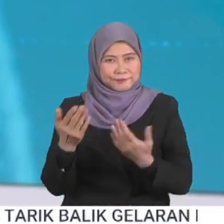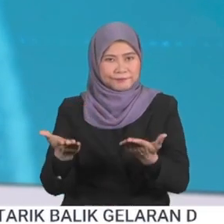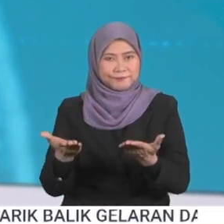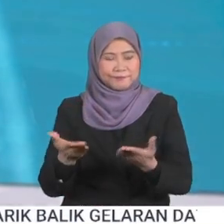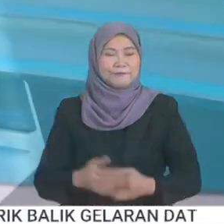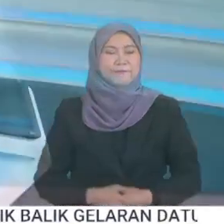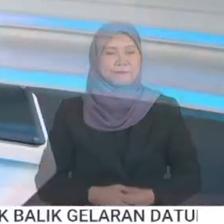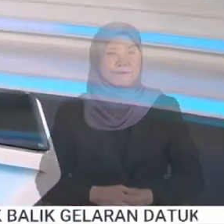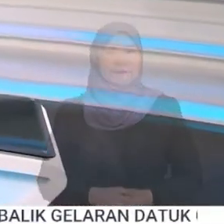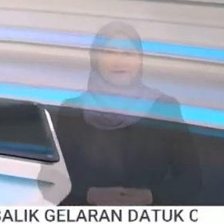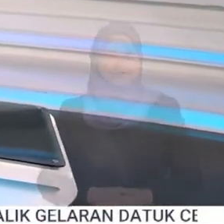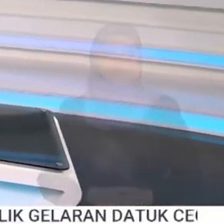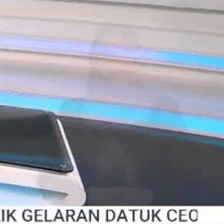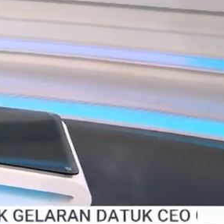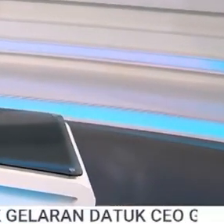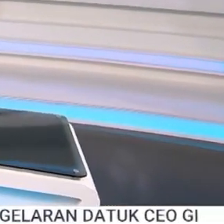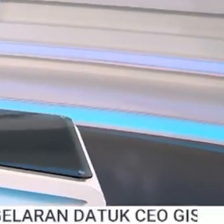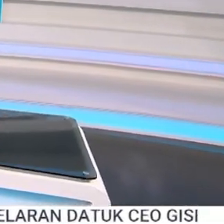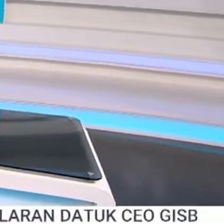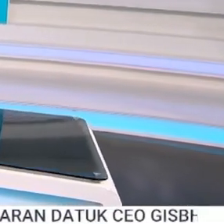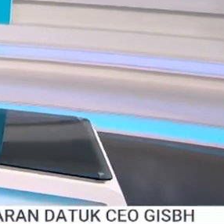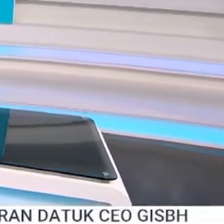Fatin.